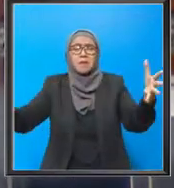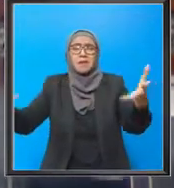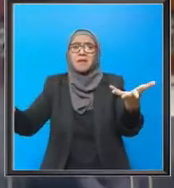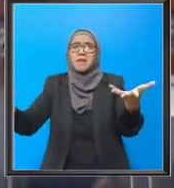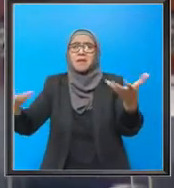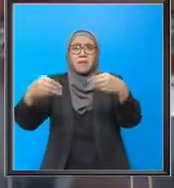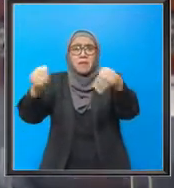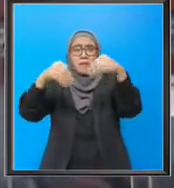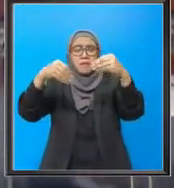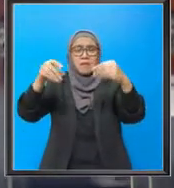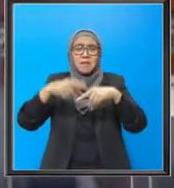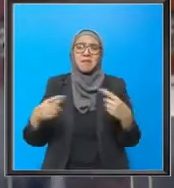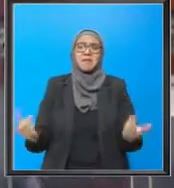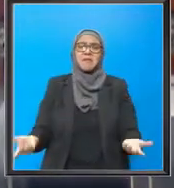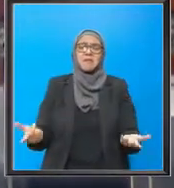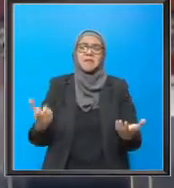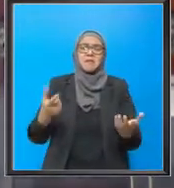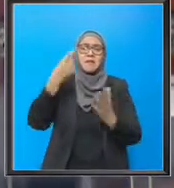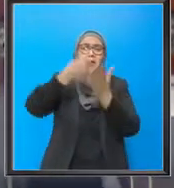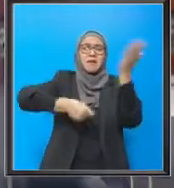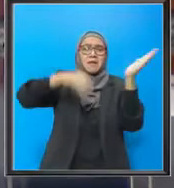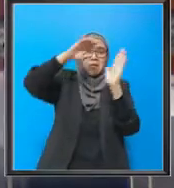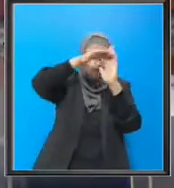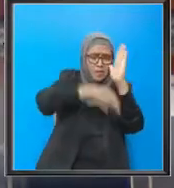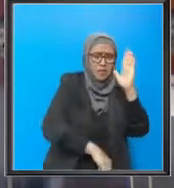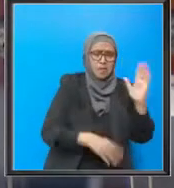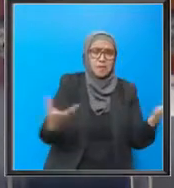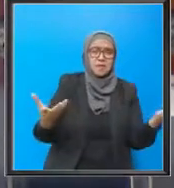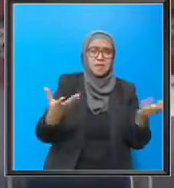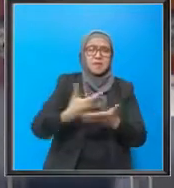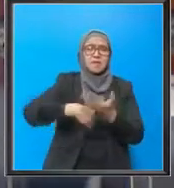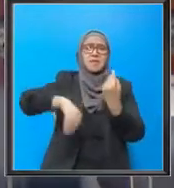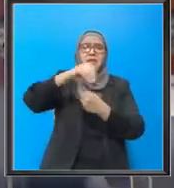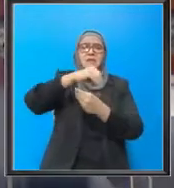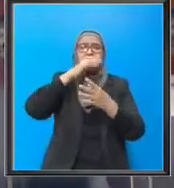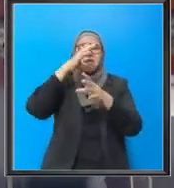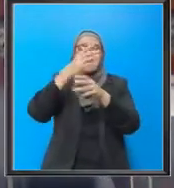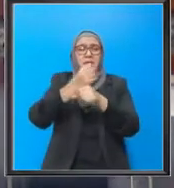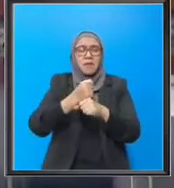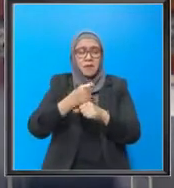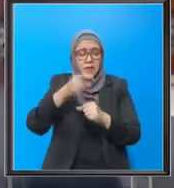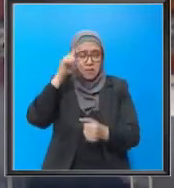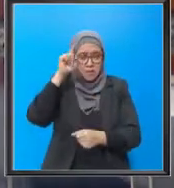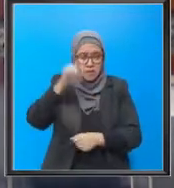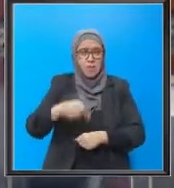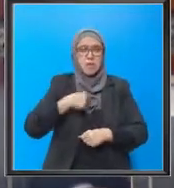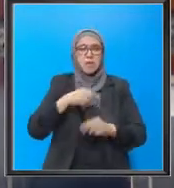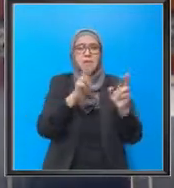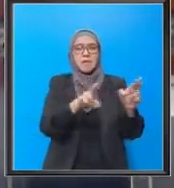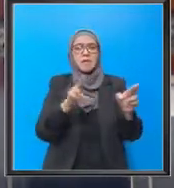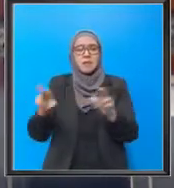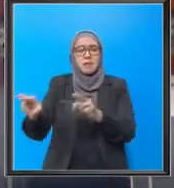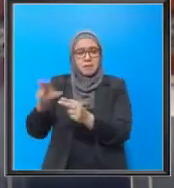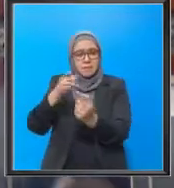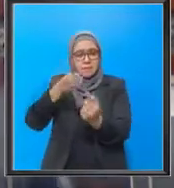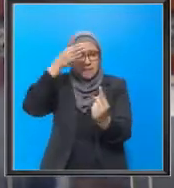yang khusus supaya awal orang kampung ataupun apa atau kebun kecil ini dapat memanfaatkanya